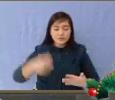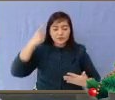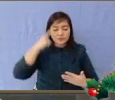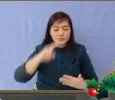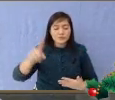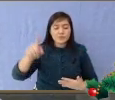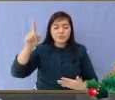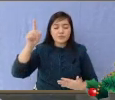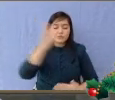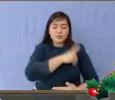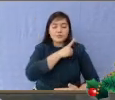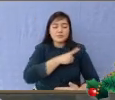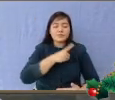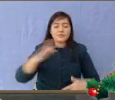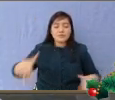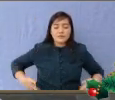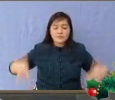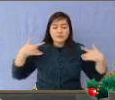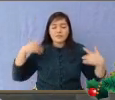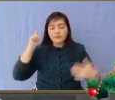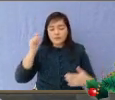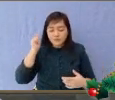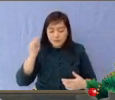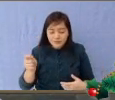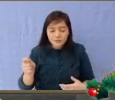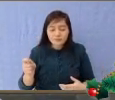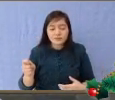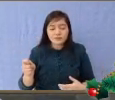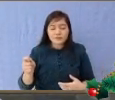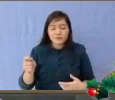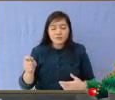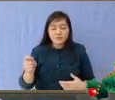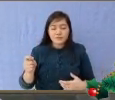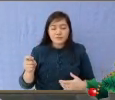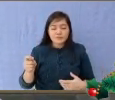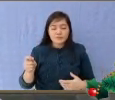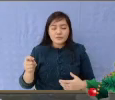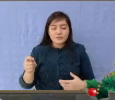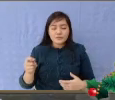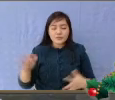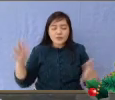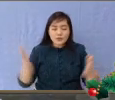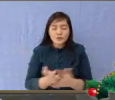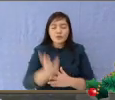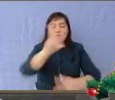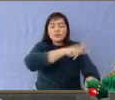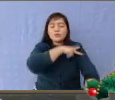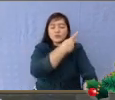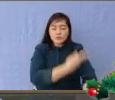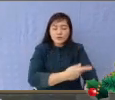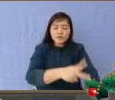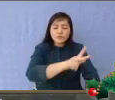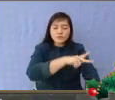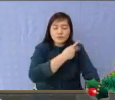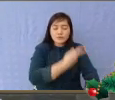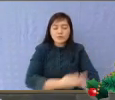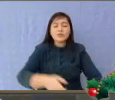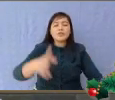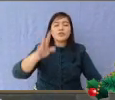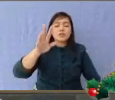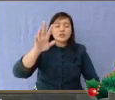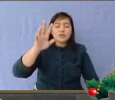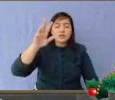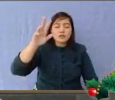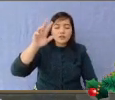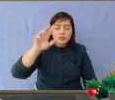David. Salamat po sa kanya pong isinyer, isinulat, Panginoon, through Psalms 23. Panginoon, dalangin